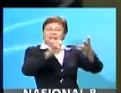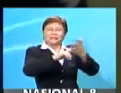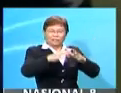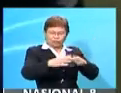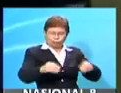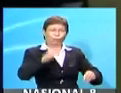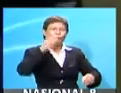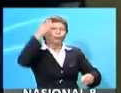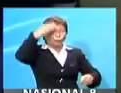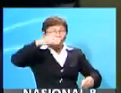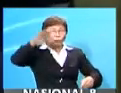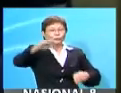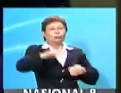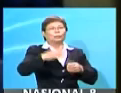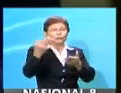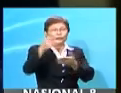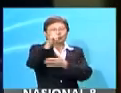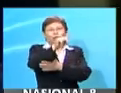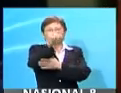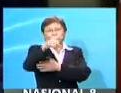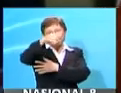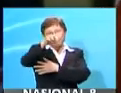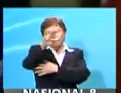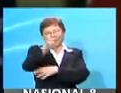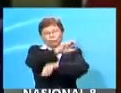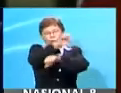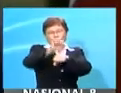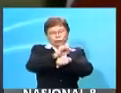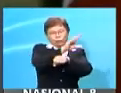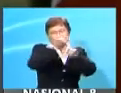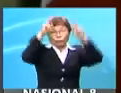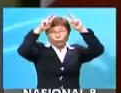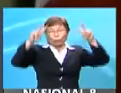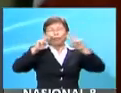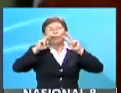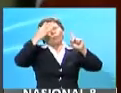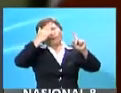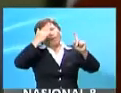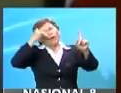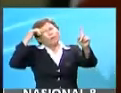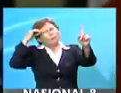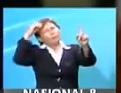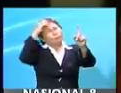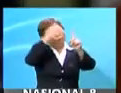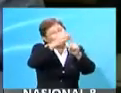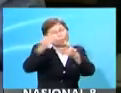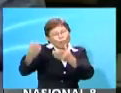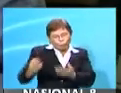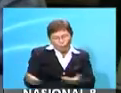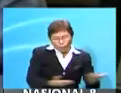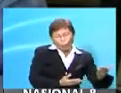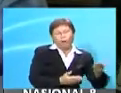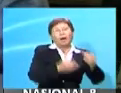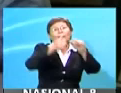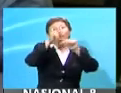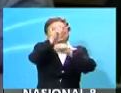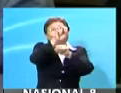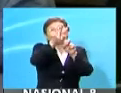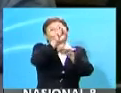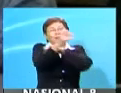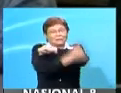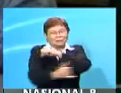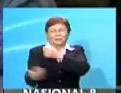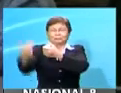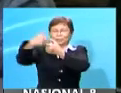Mexico New Zealand Peru Singapura dan Vietnam matlamat TPP adalah untuk membawa setiap daripada 12